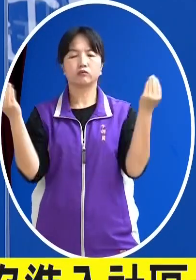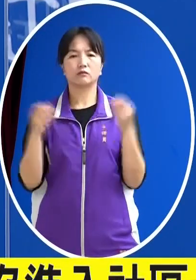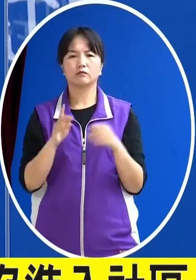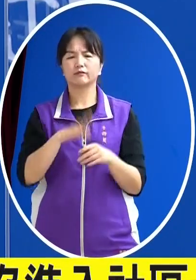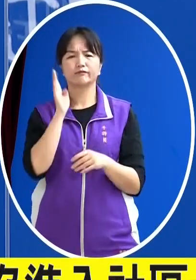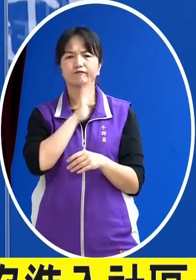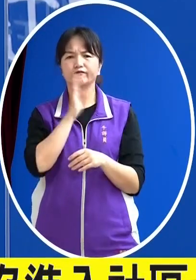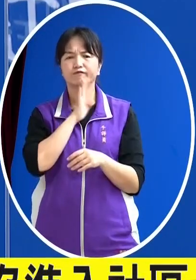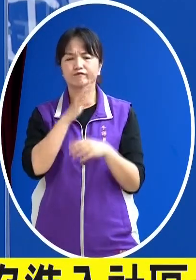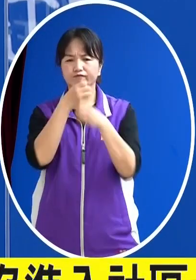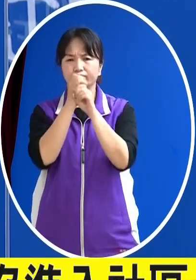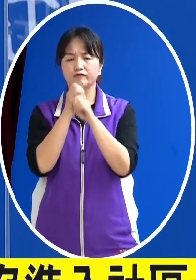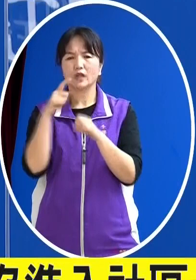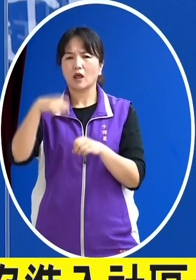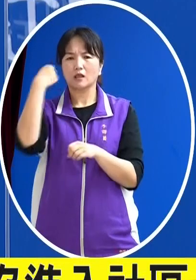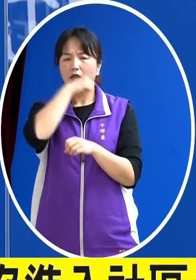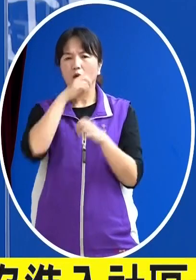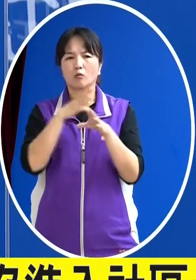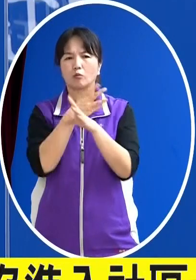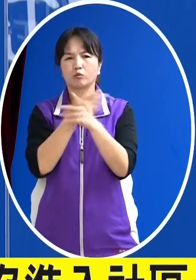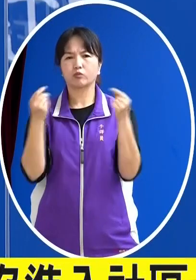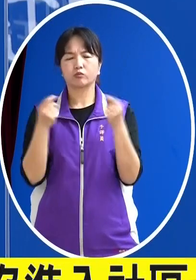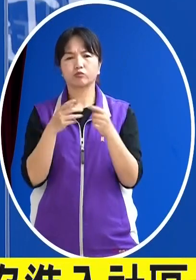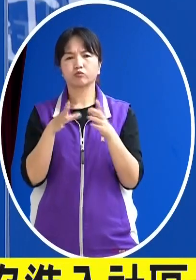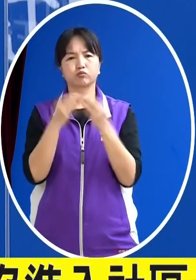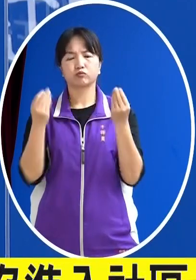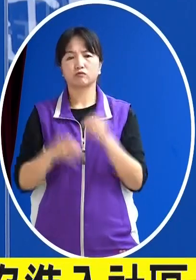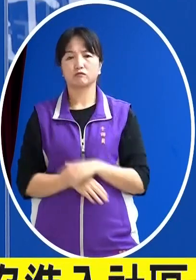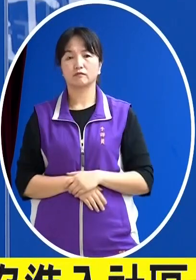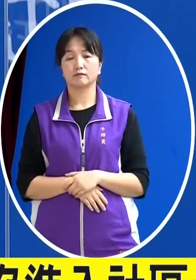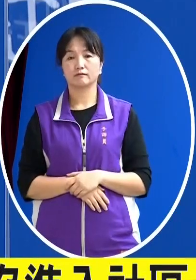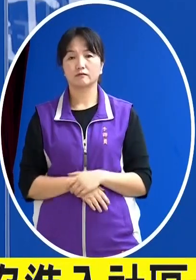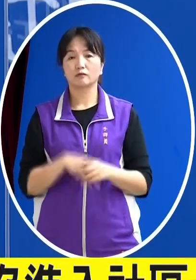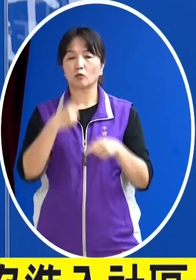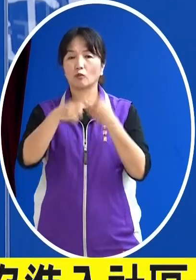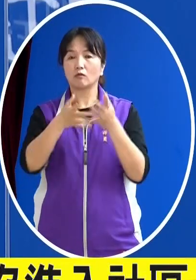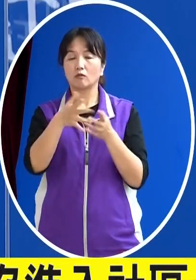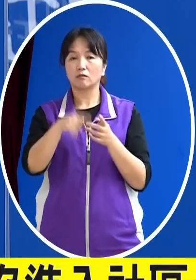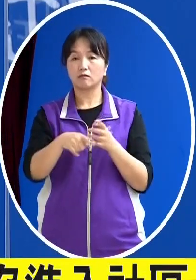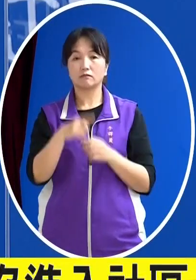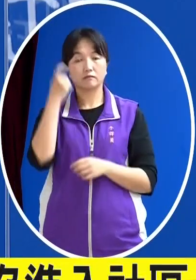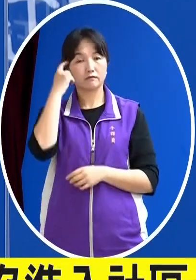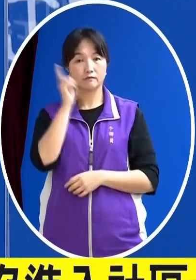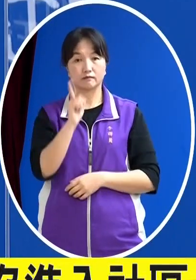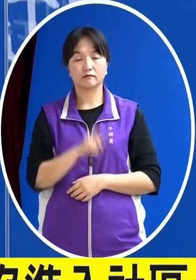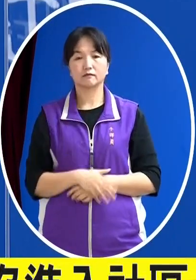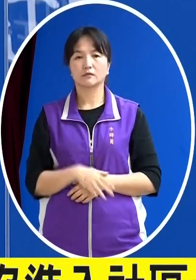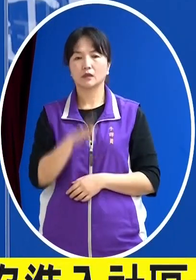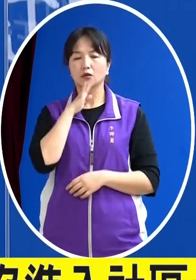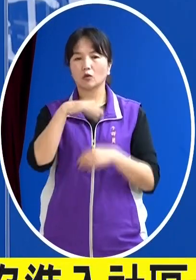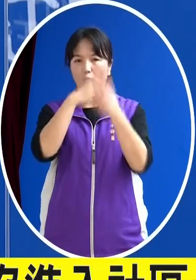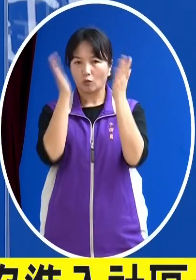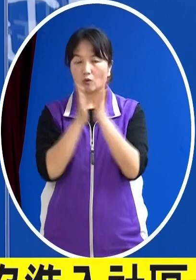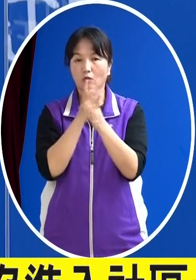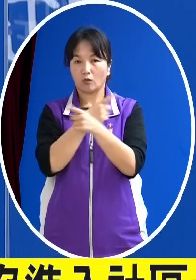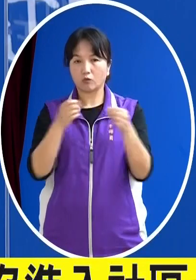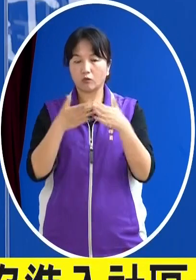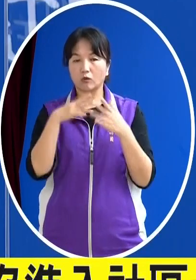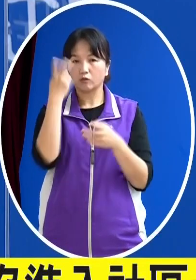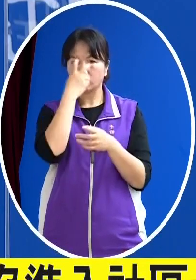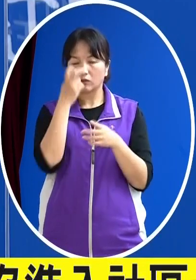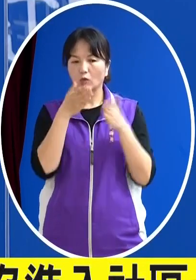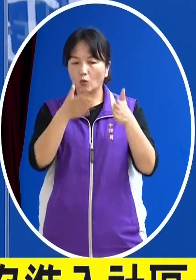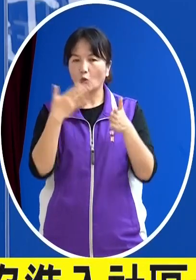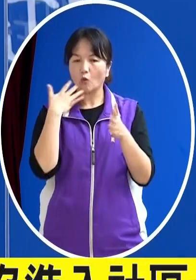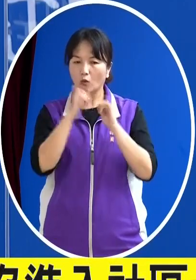不需要，不需要，台湾不需要哈，台湾就是不需要补筛哈。那为什么呢？哈，就是说所谓的补筛，就是说当